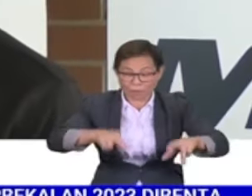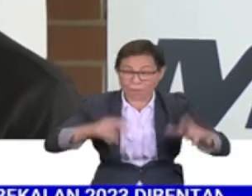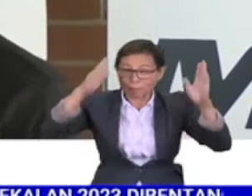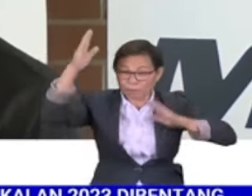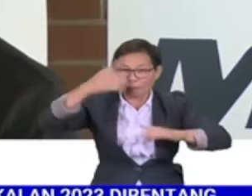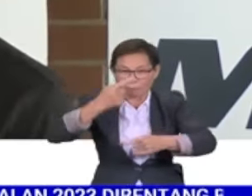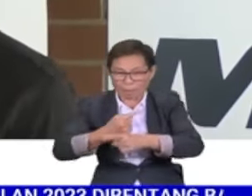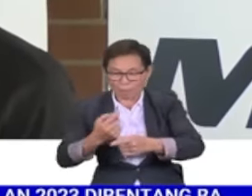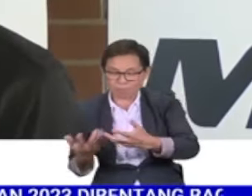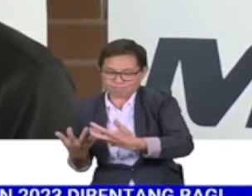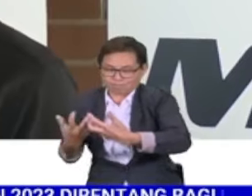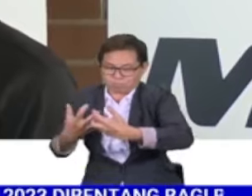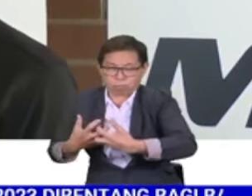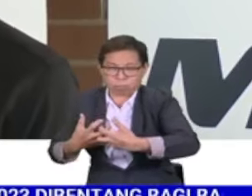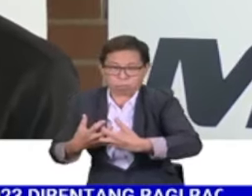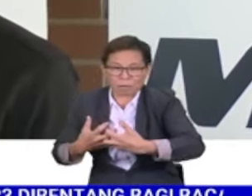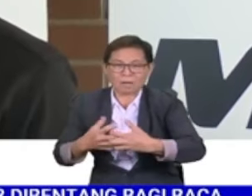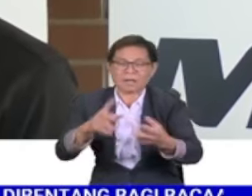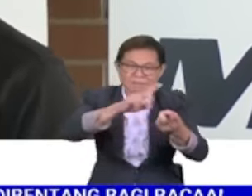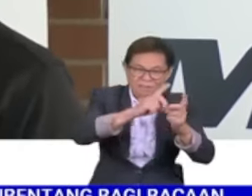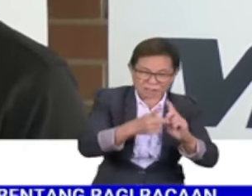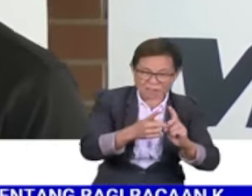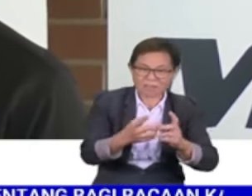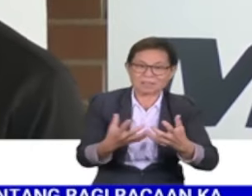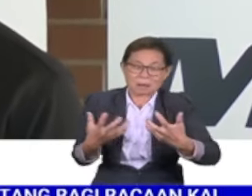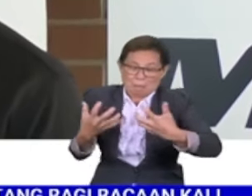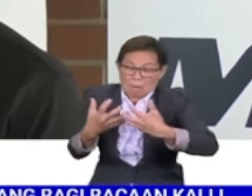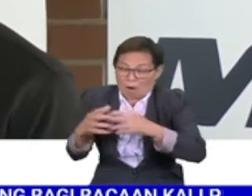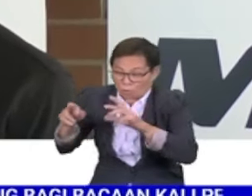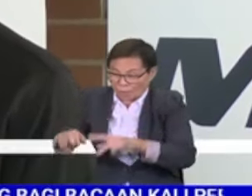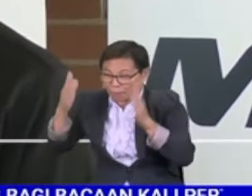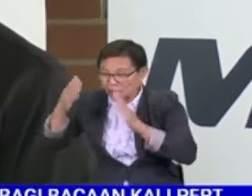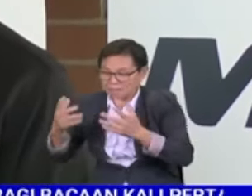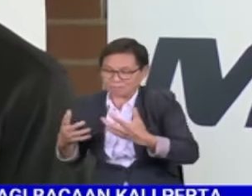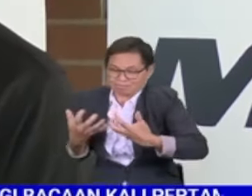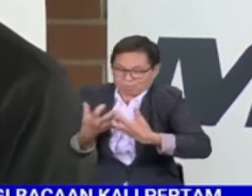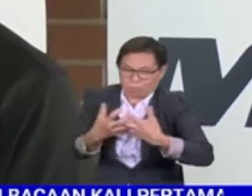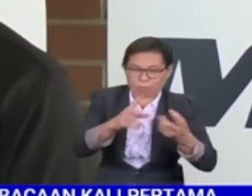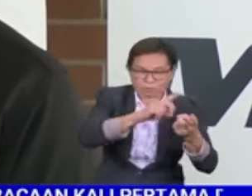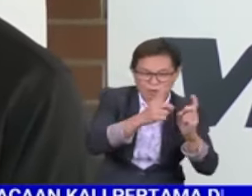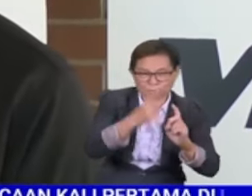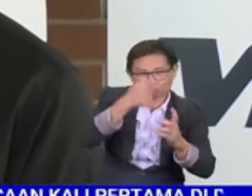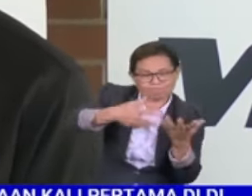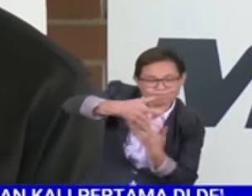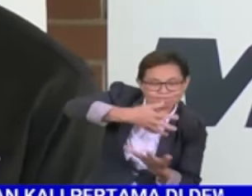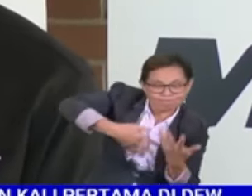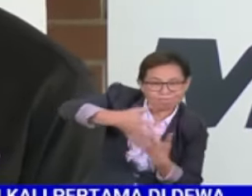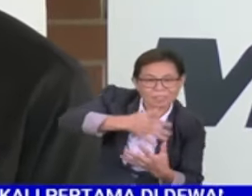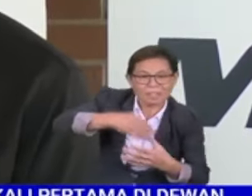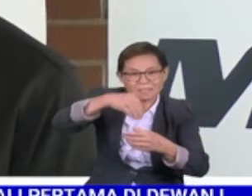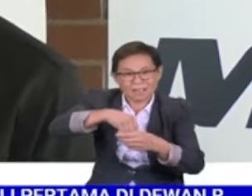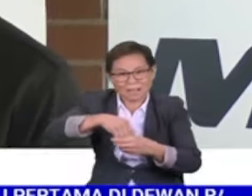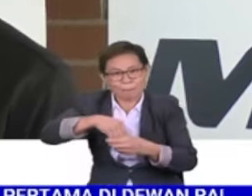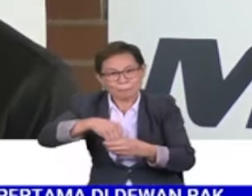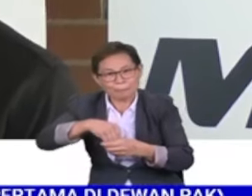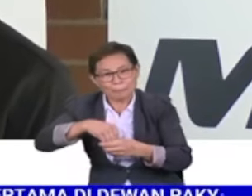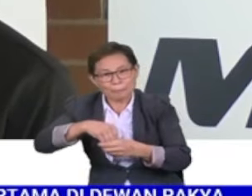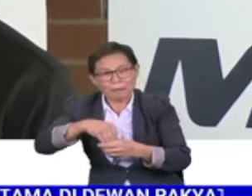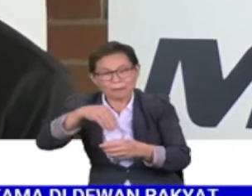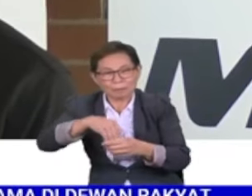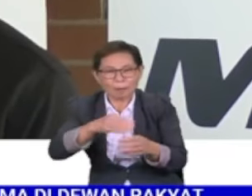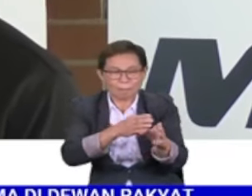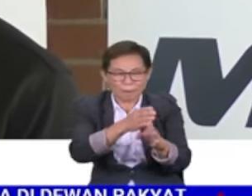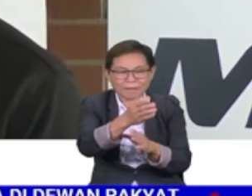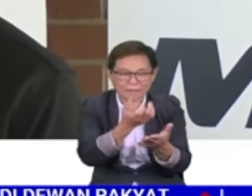sepatutnya mengadaptasi digital untuk membolehkan mereka berinteraksi dalam